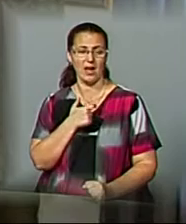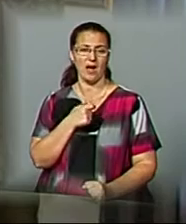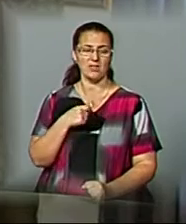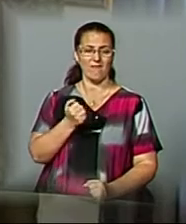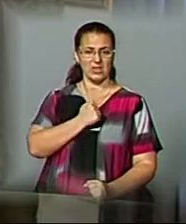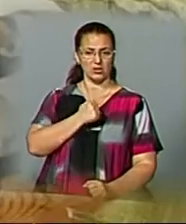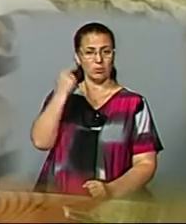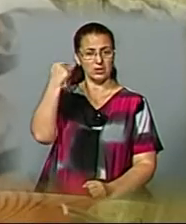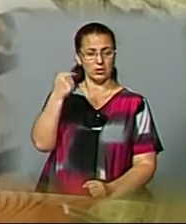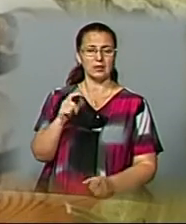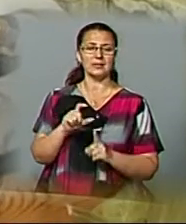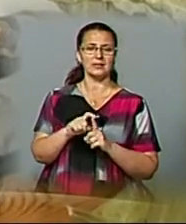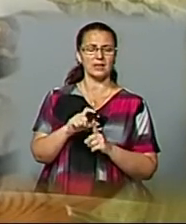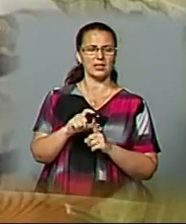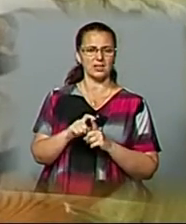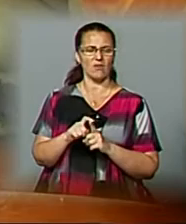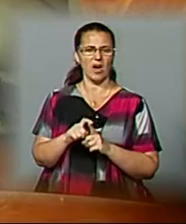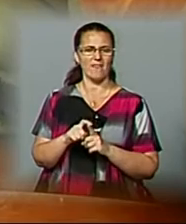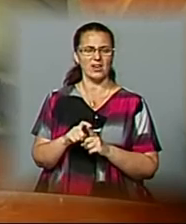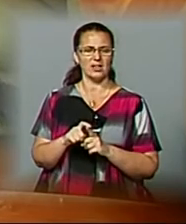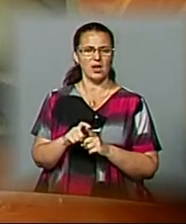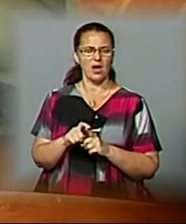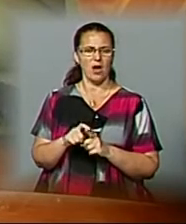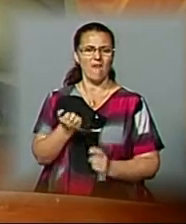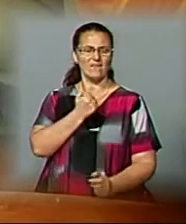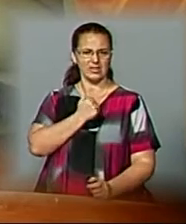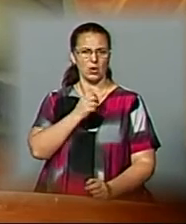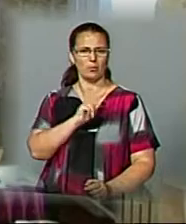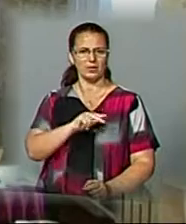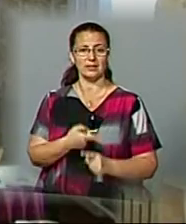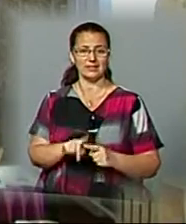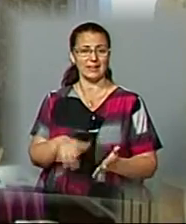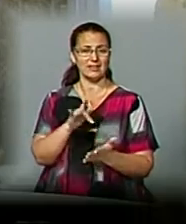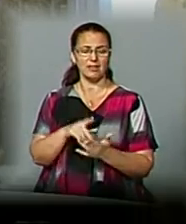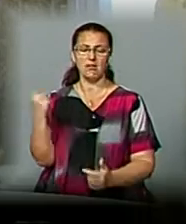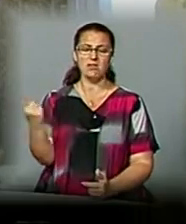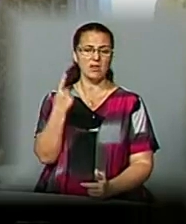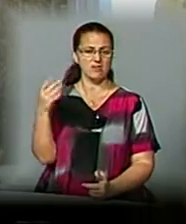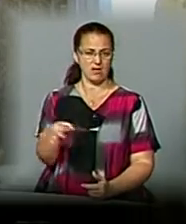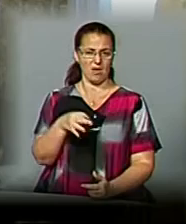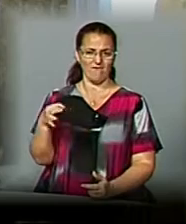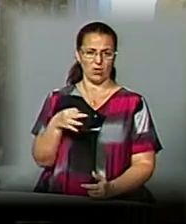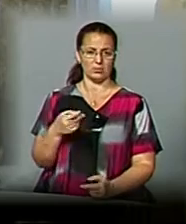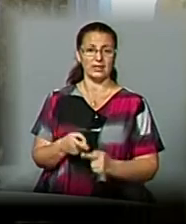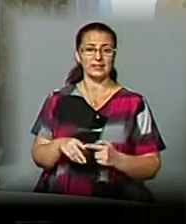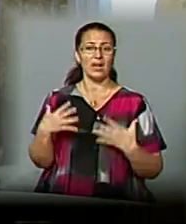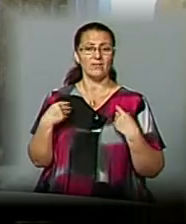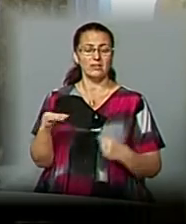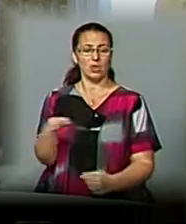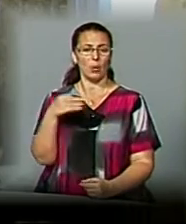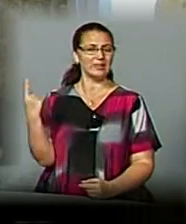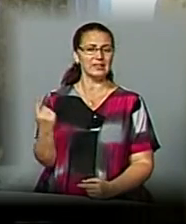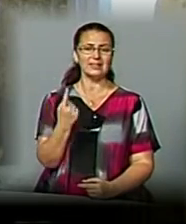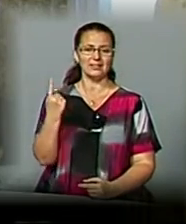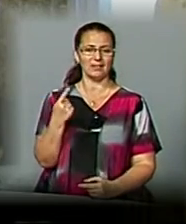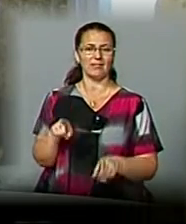словами обласного військового комісара Олександра Тіщенка, цей центр є єдиним в області. В Львівській області це перший такий кабінет, які